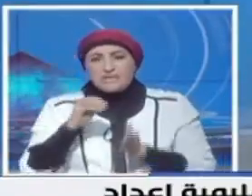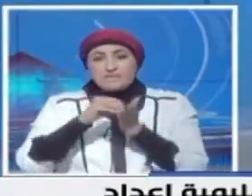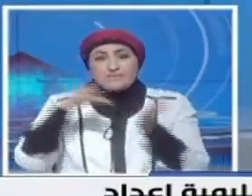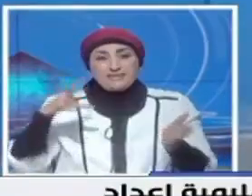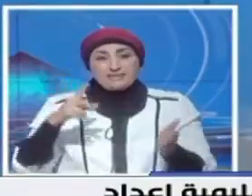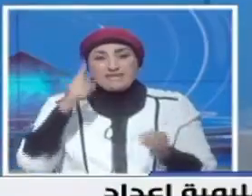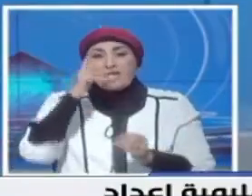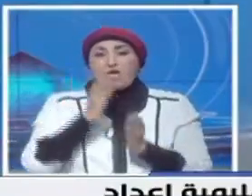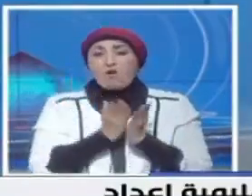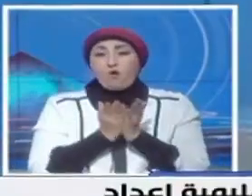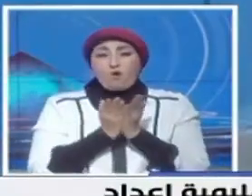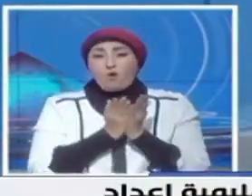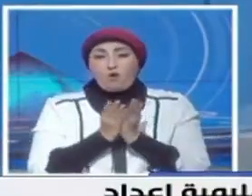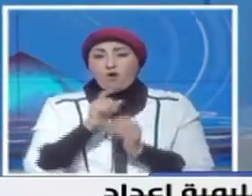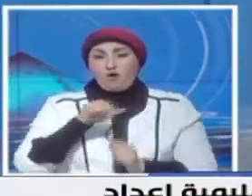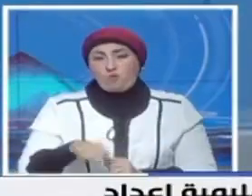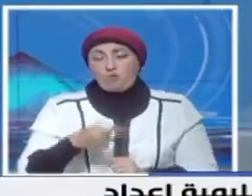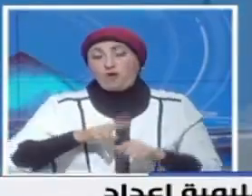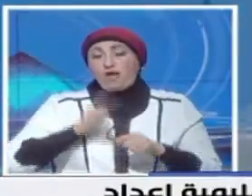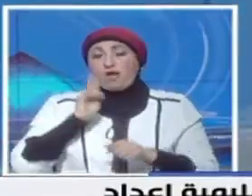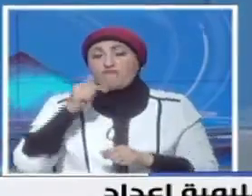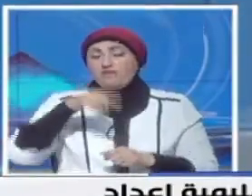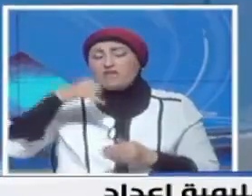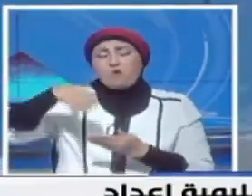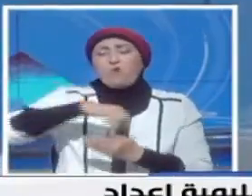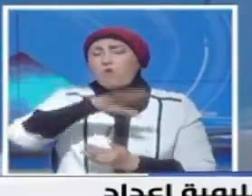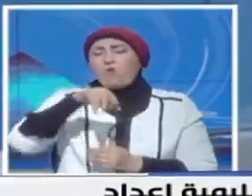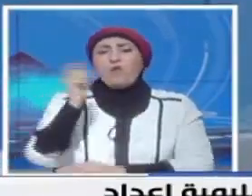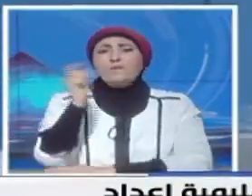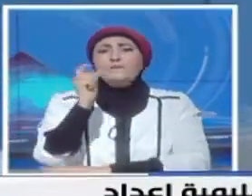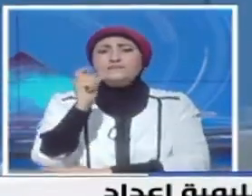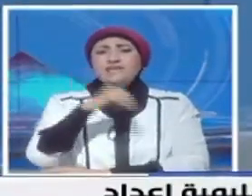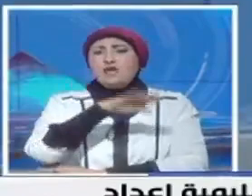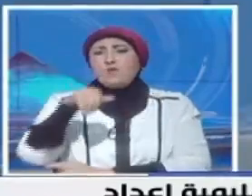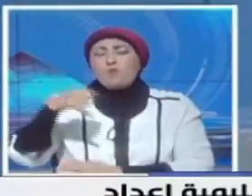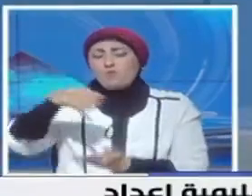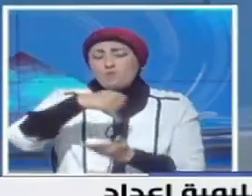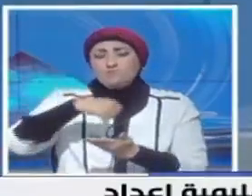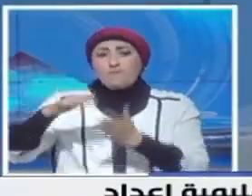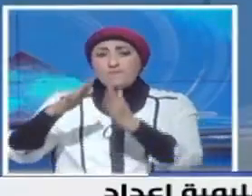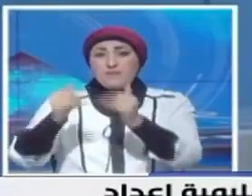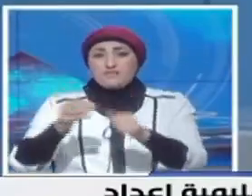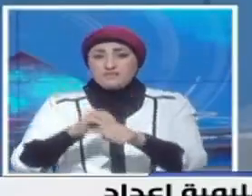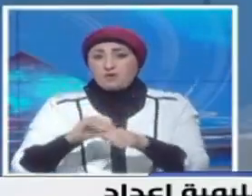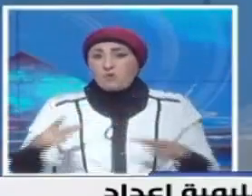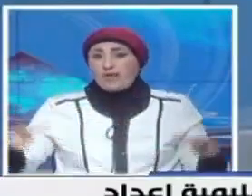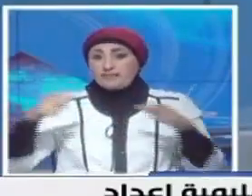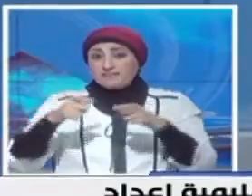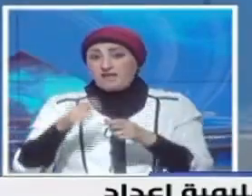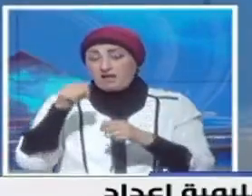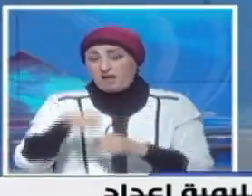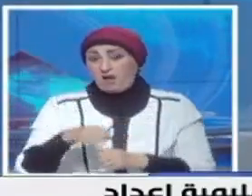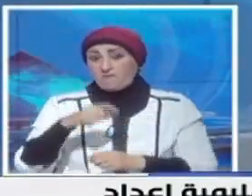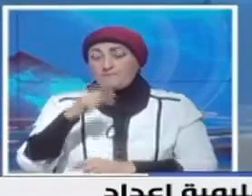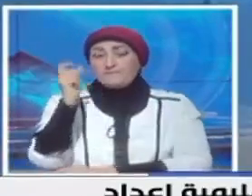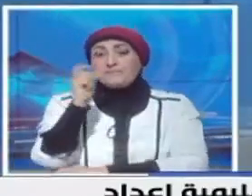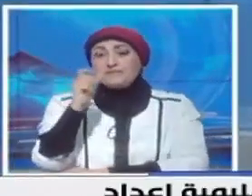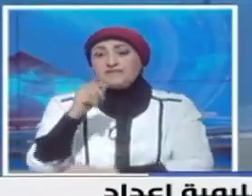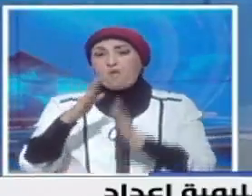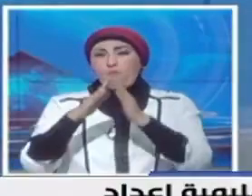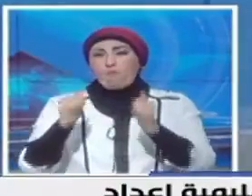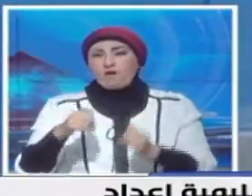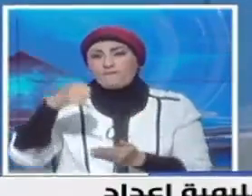مقدمتها المقارئ القرآنية في جميع المساجد على مستوى الجمهورية، إلى جانب انعقاد مقراءة مسجد